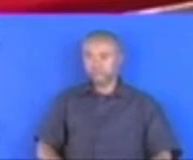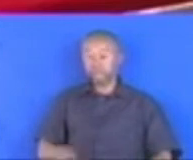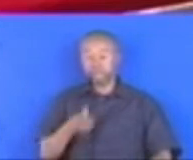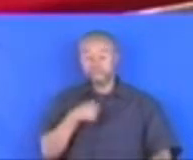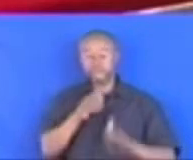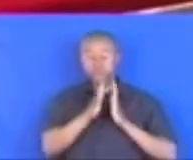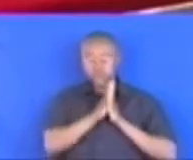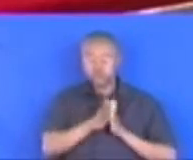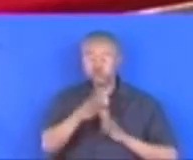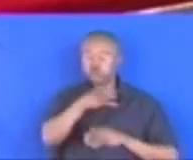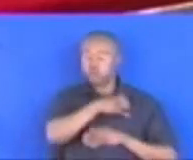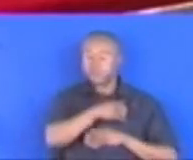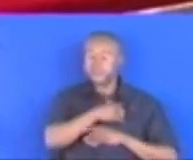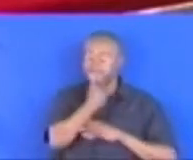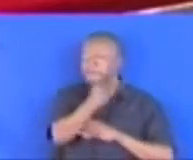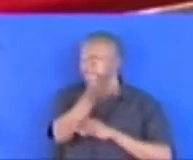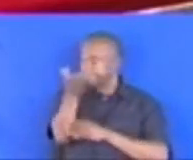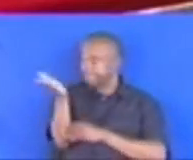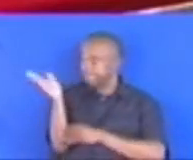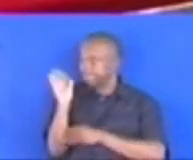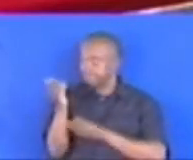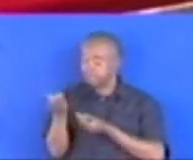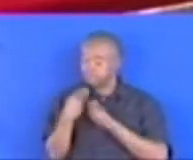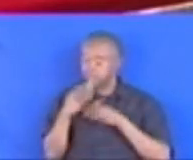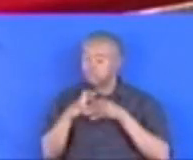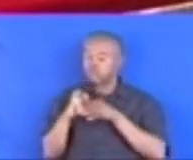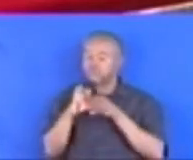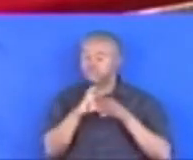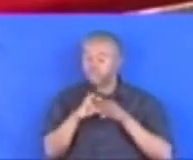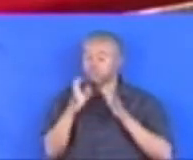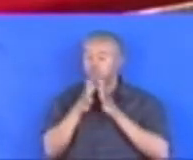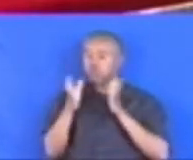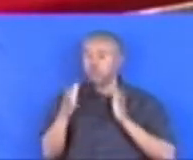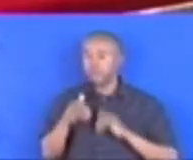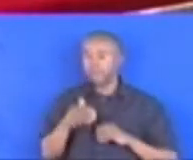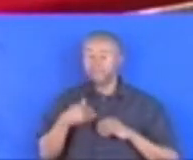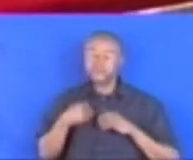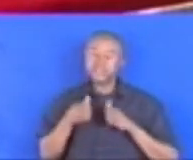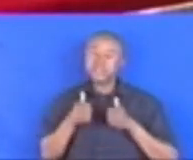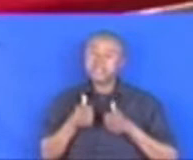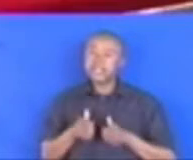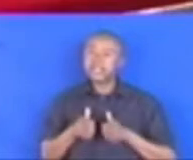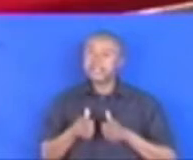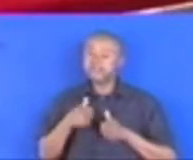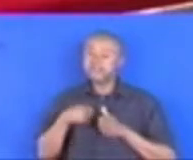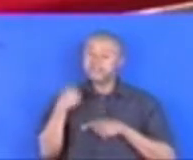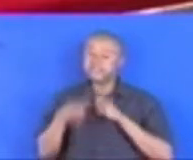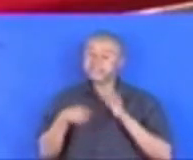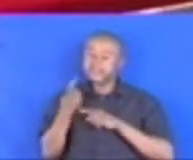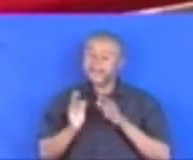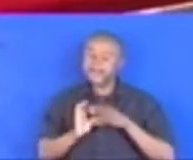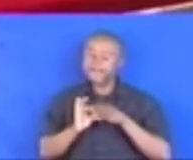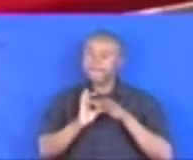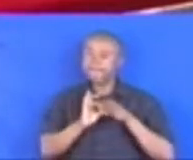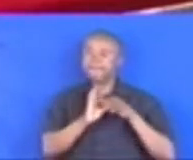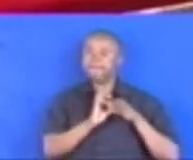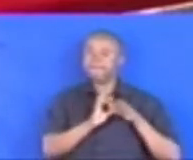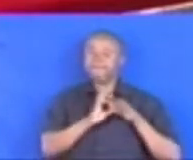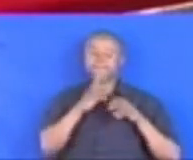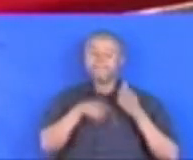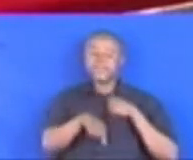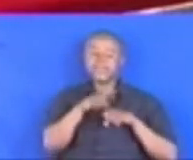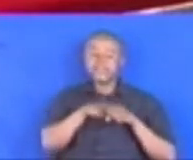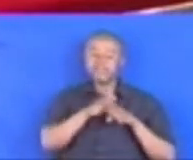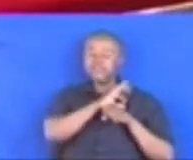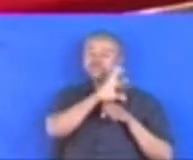kuwashukuru mawaziri wenzangu kwa ushirikiano mkubwa wanaonipatia, nami naahidi kwamba nitaendelea kushirikiana nao katika kipindi